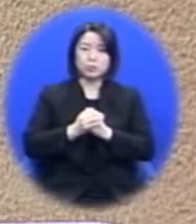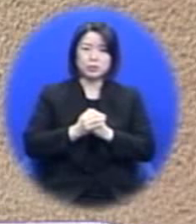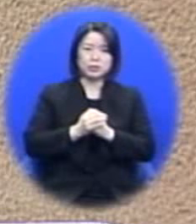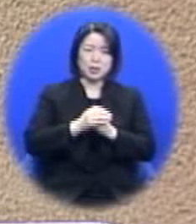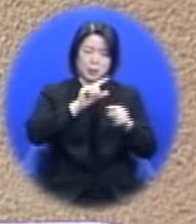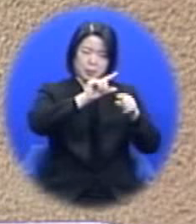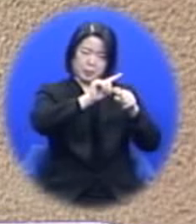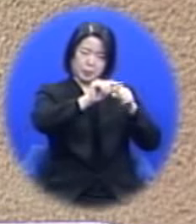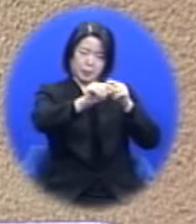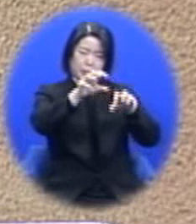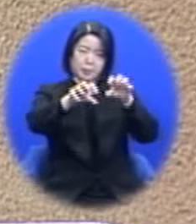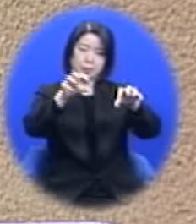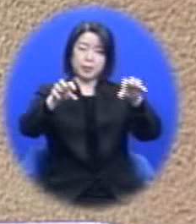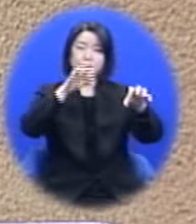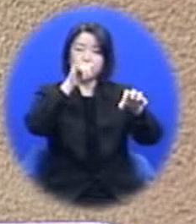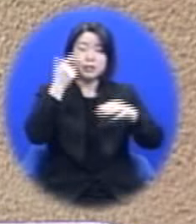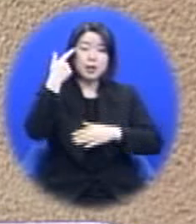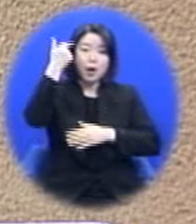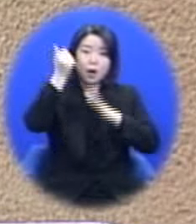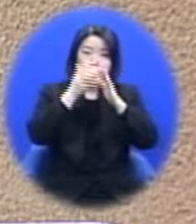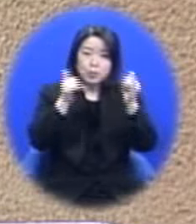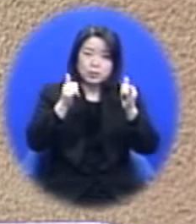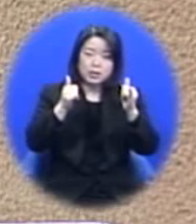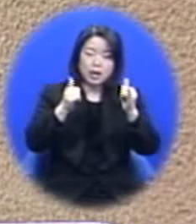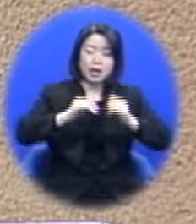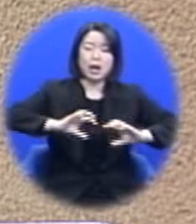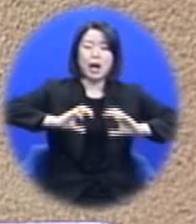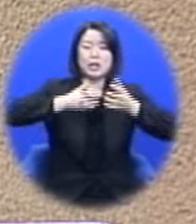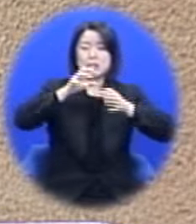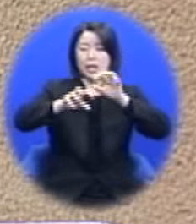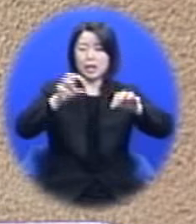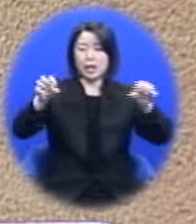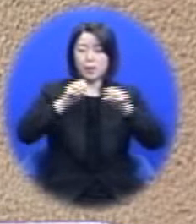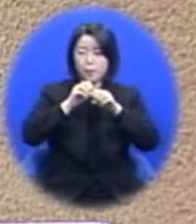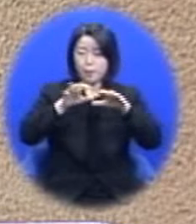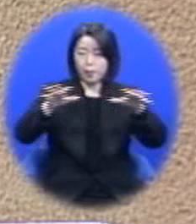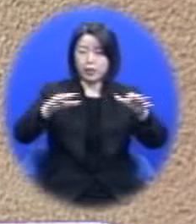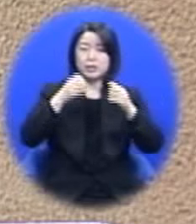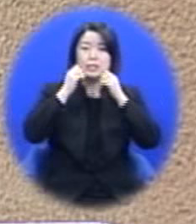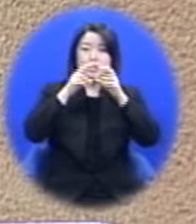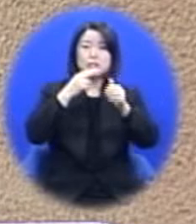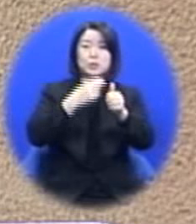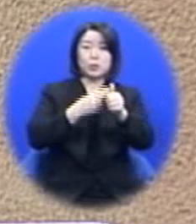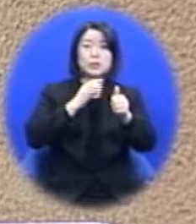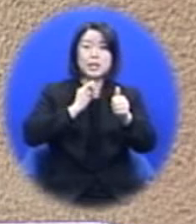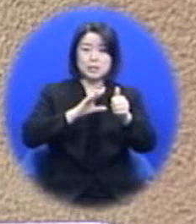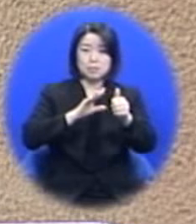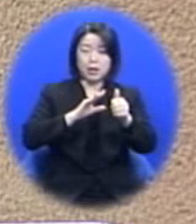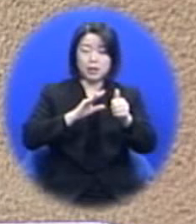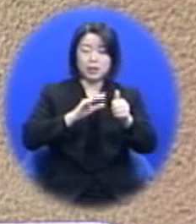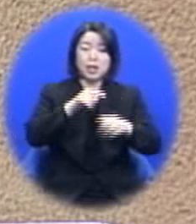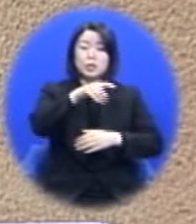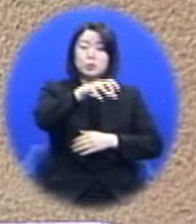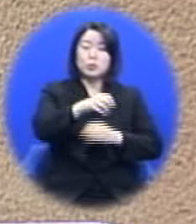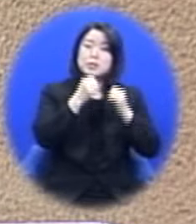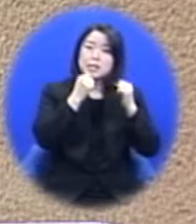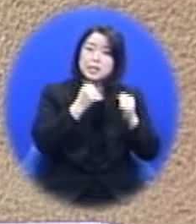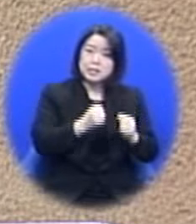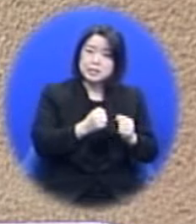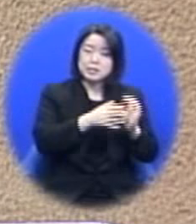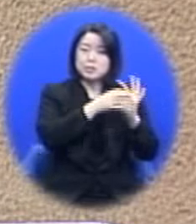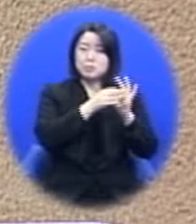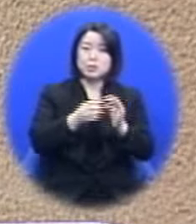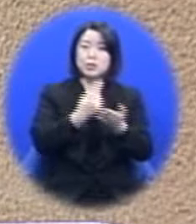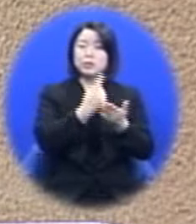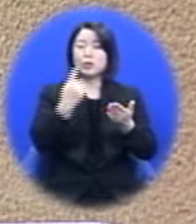도서벽지에 있는 목회자와 저 세계 곳곳에 흩어져 있는 선교사님들만 있으면서도 떠나고 싶은